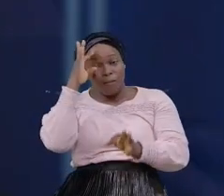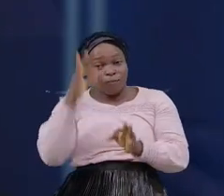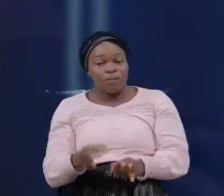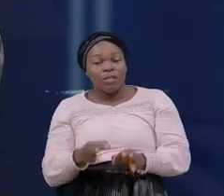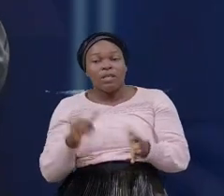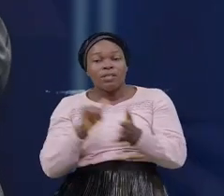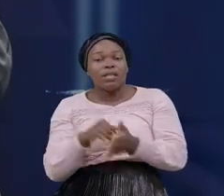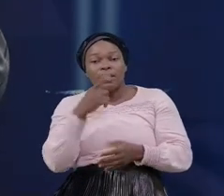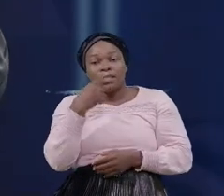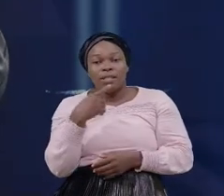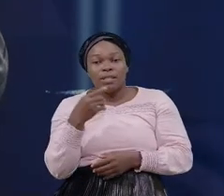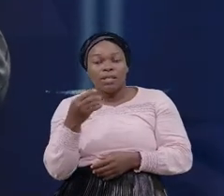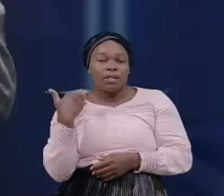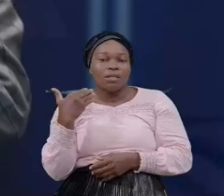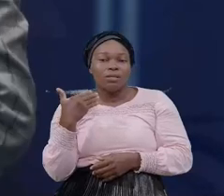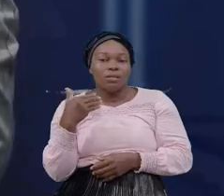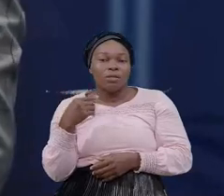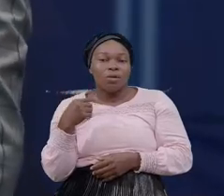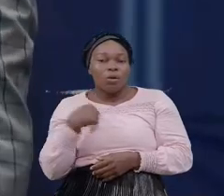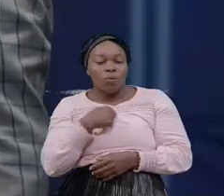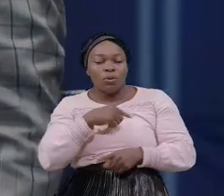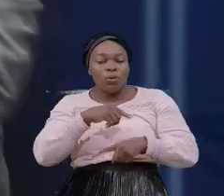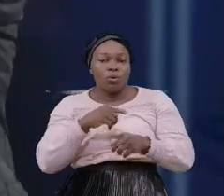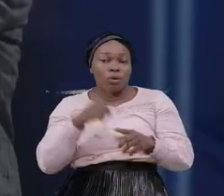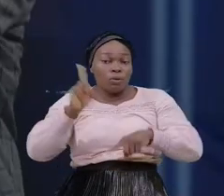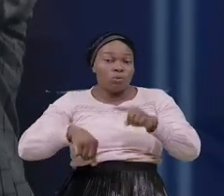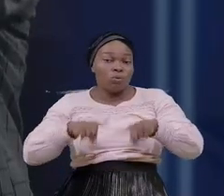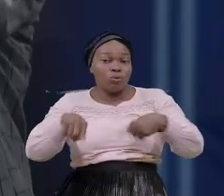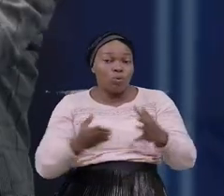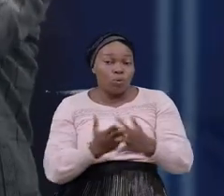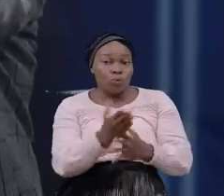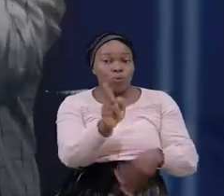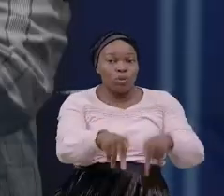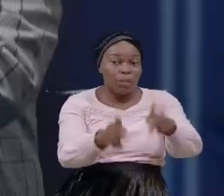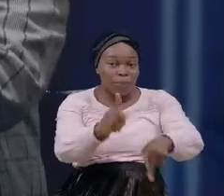la foi qui dit qu'on ne pouvait pas passer par